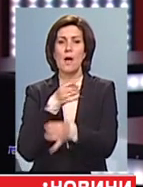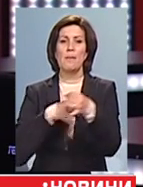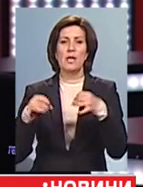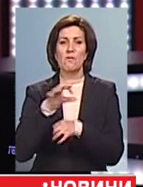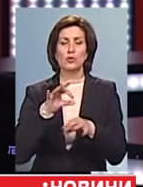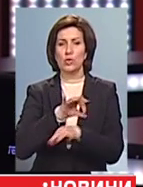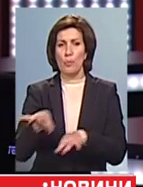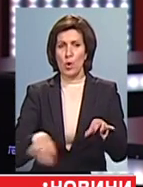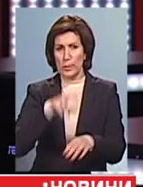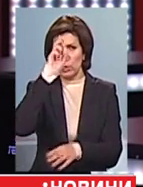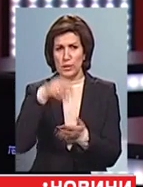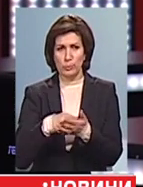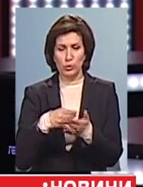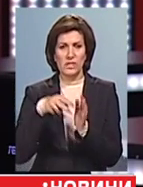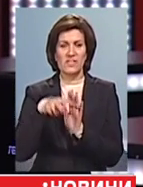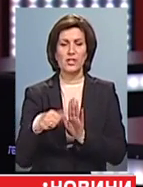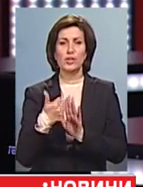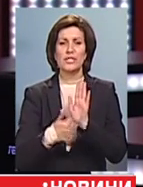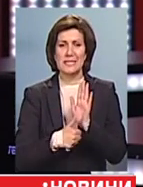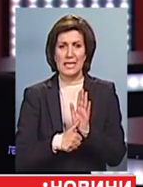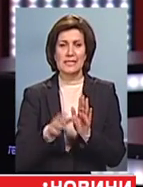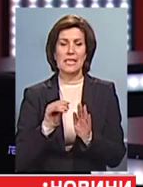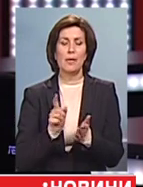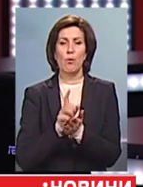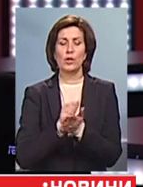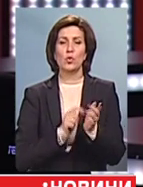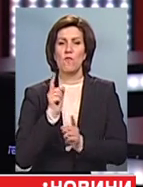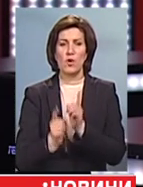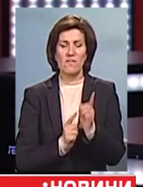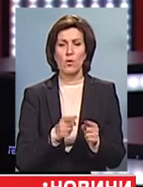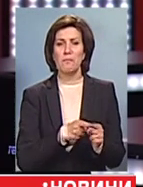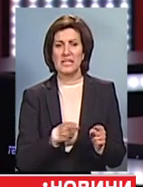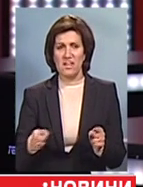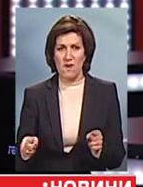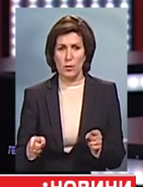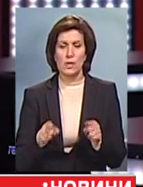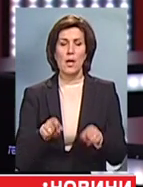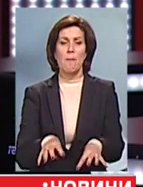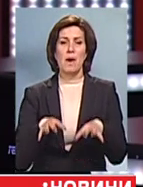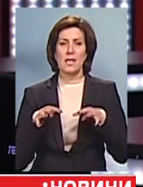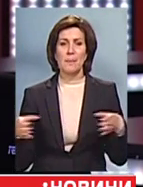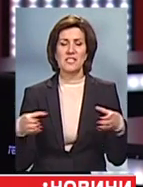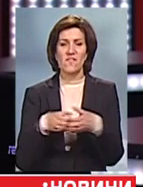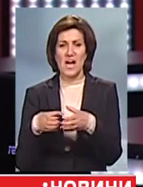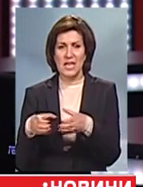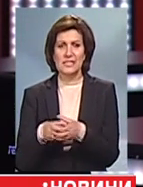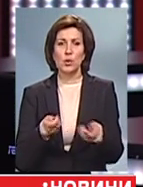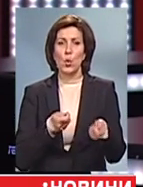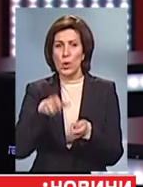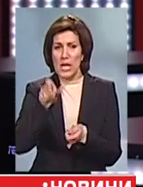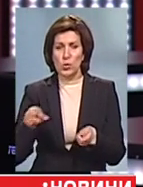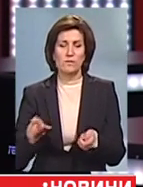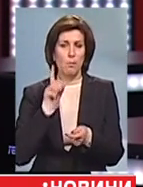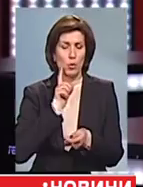Переговори щодо проекту держбюджету 2016 та податкової реформи тривають. Парламентські фракції з урядовцями поки що